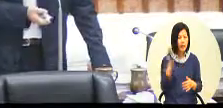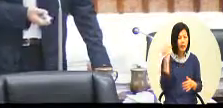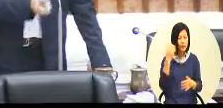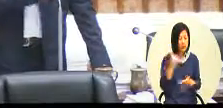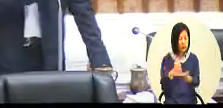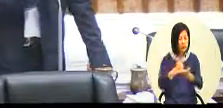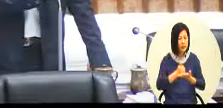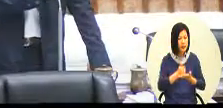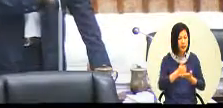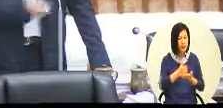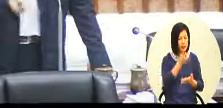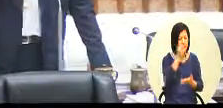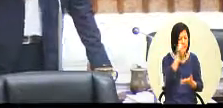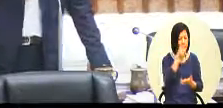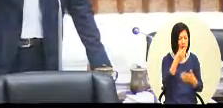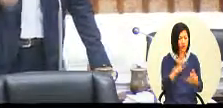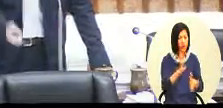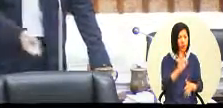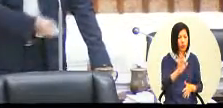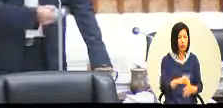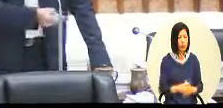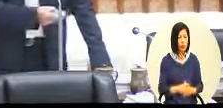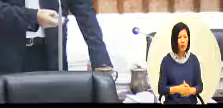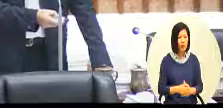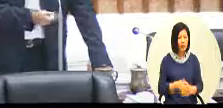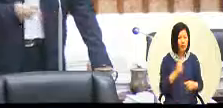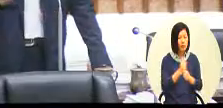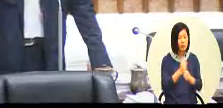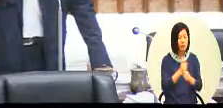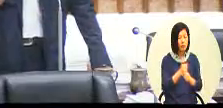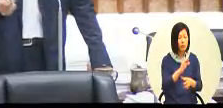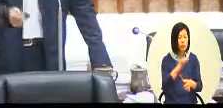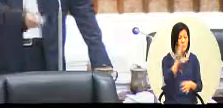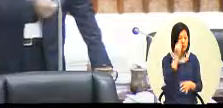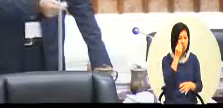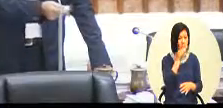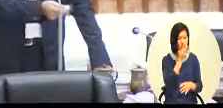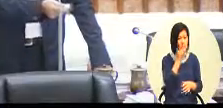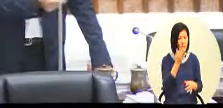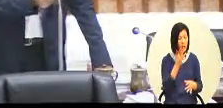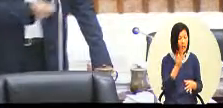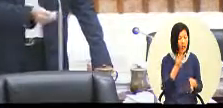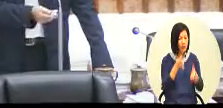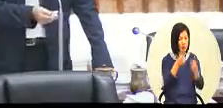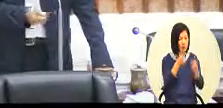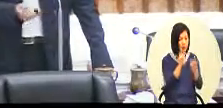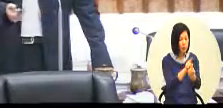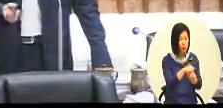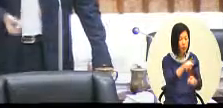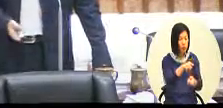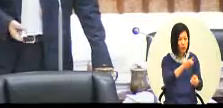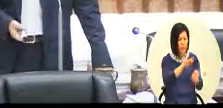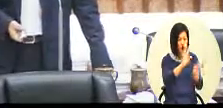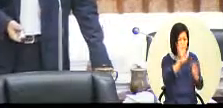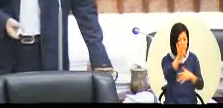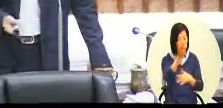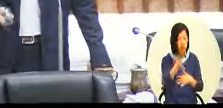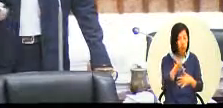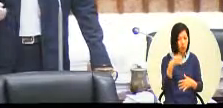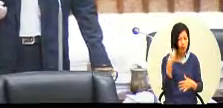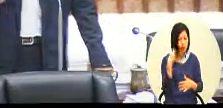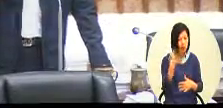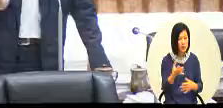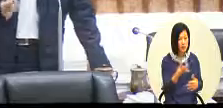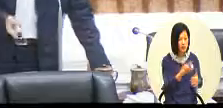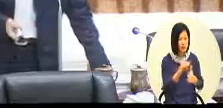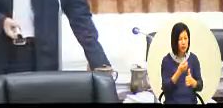参观，我也希望你怎么样做一个观光，对于明德班未来的观光去打造新的亮点。所以说我在